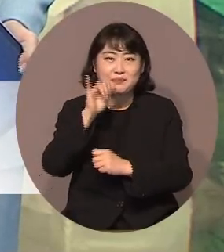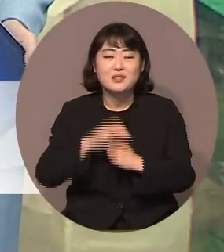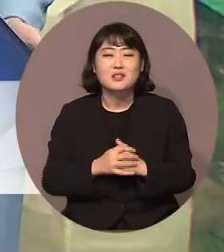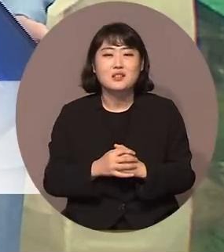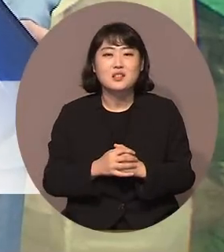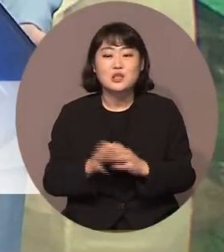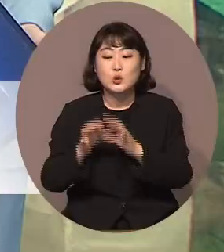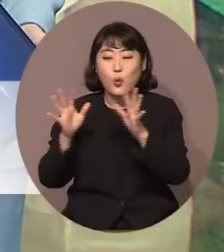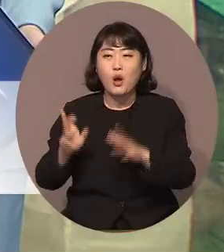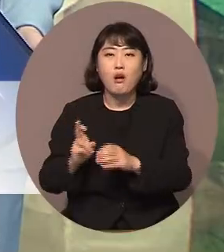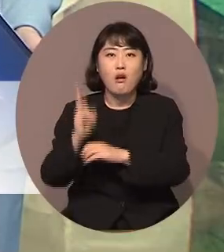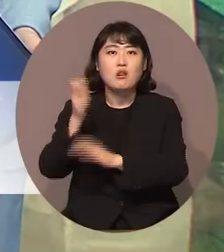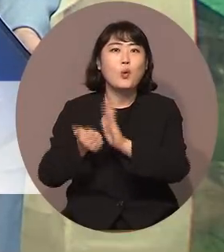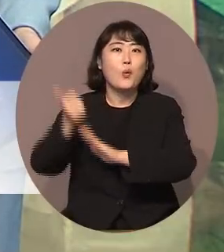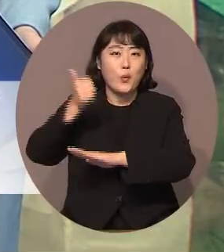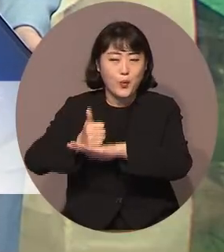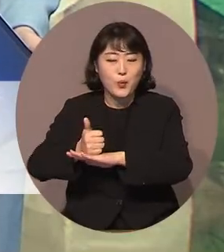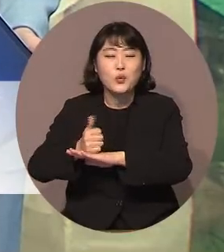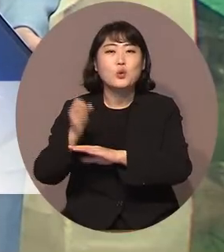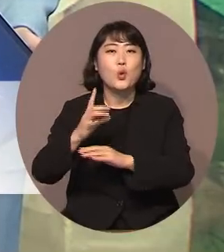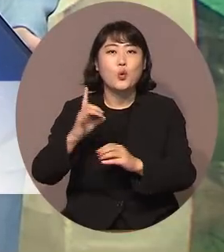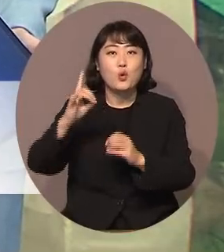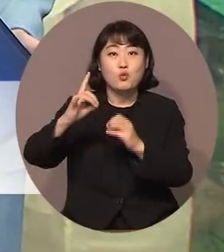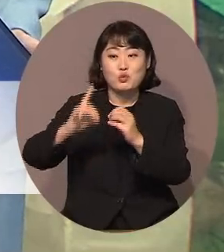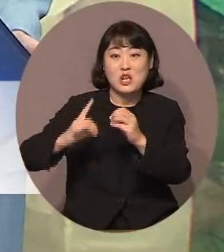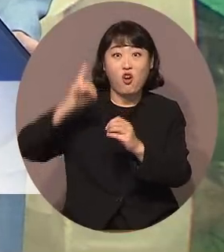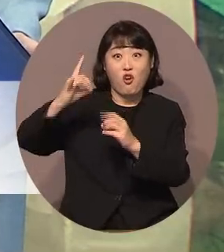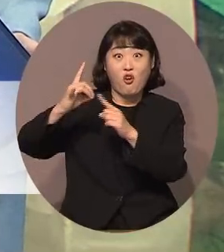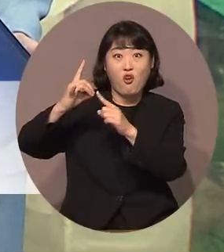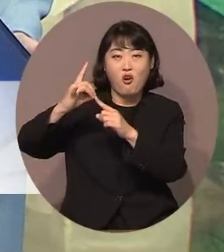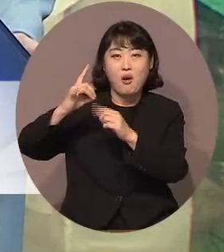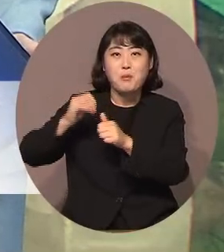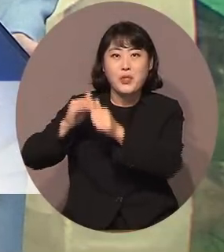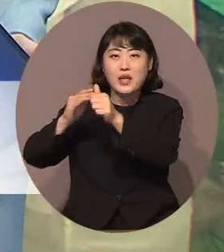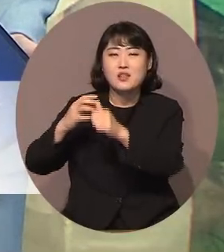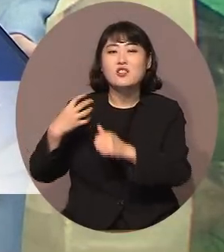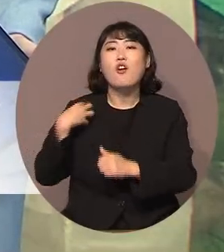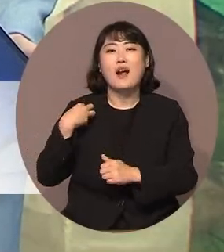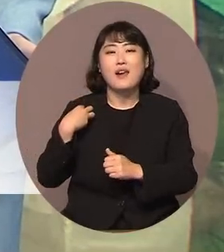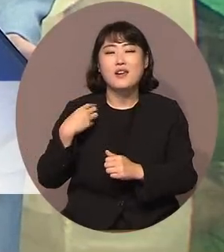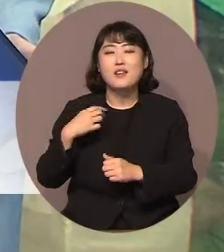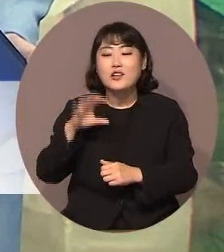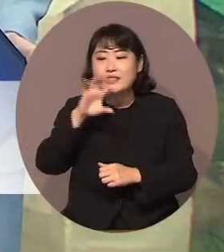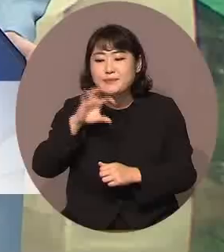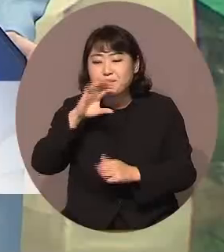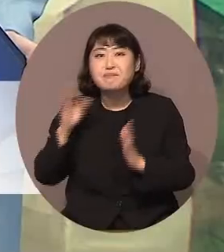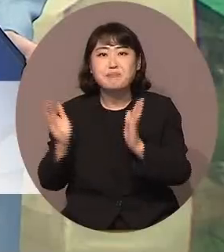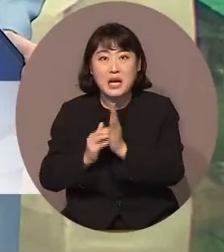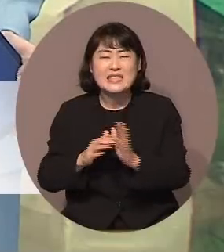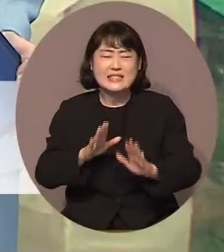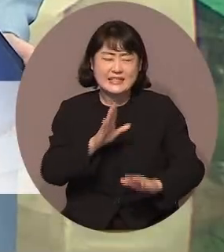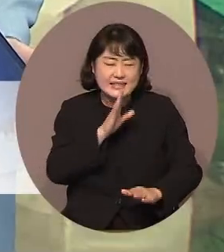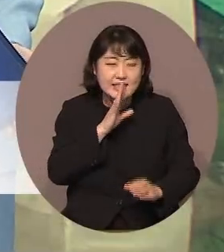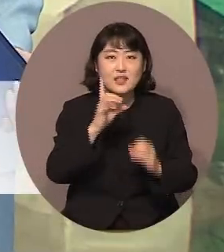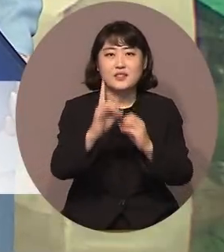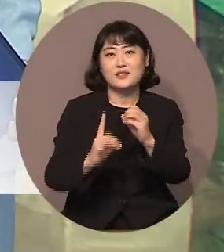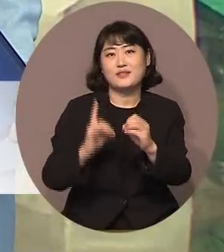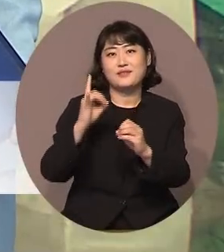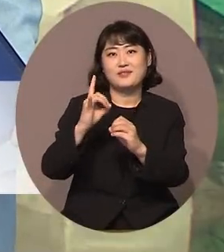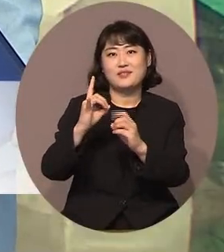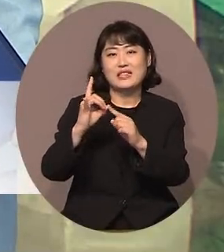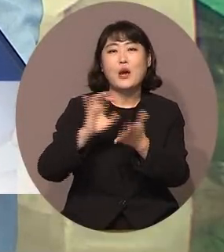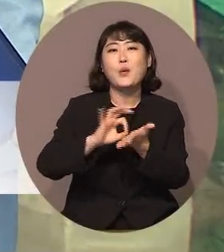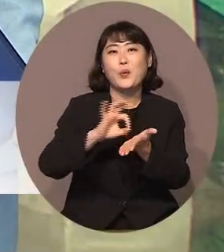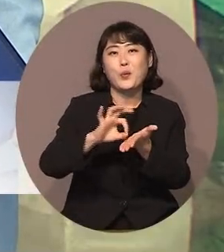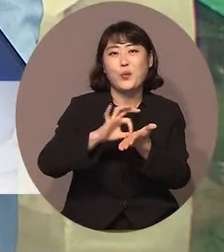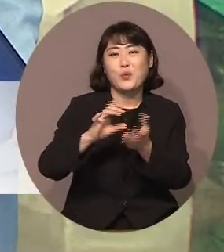무사히 우주로 갔고 위성을 실어나르는 임무도 성공한 만큼 이제는 진짜 실용위성을 처음 싣게 되는데요.